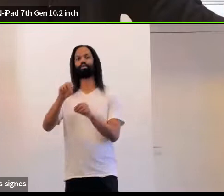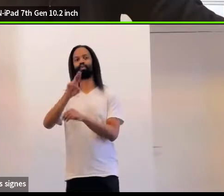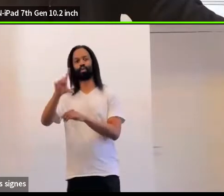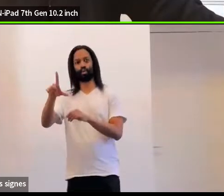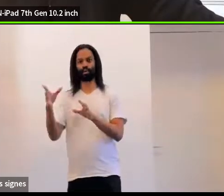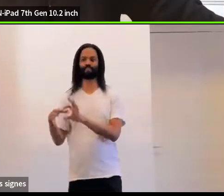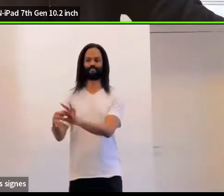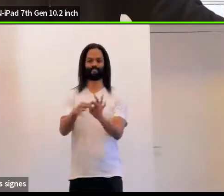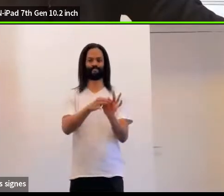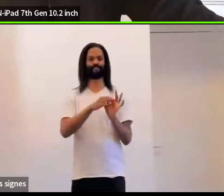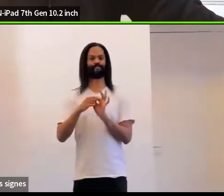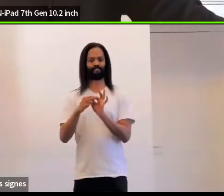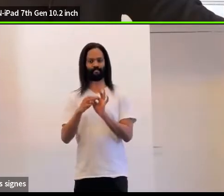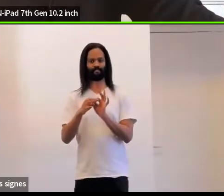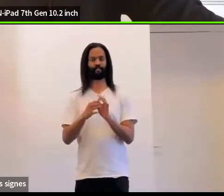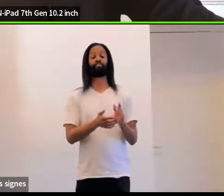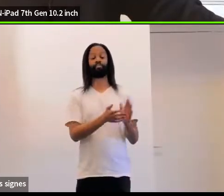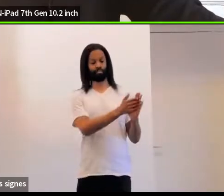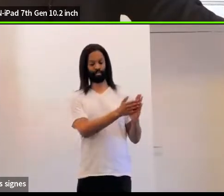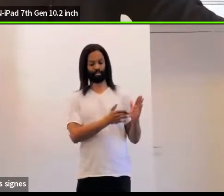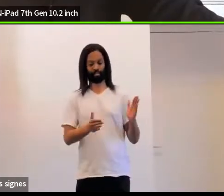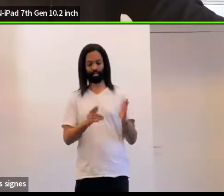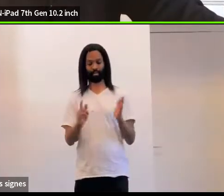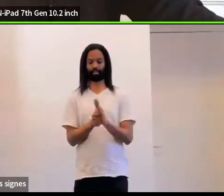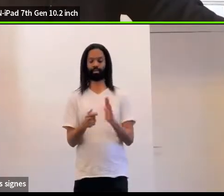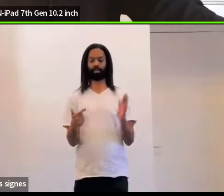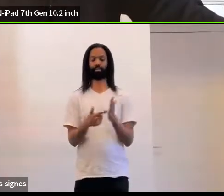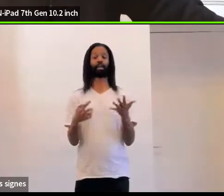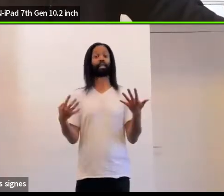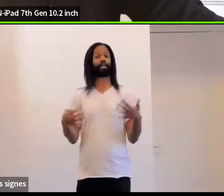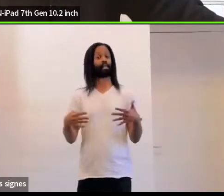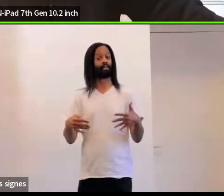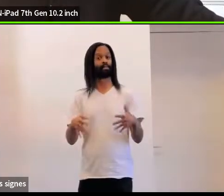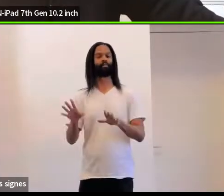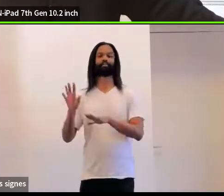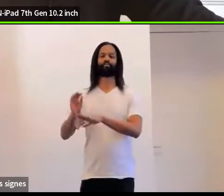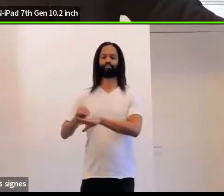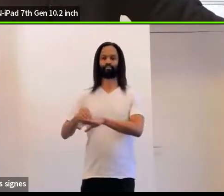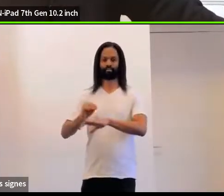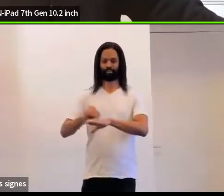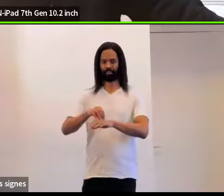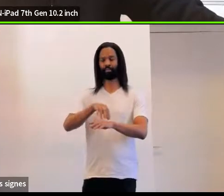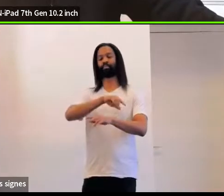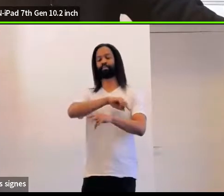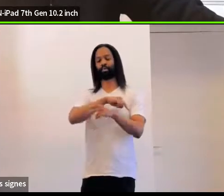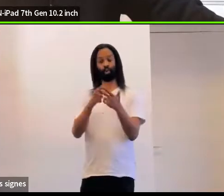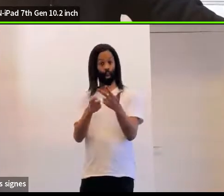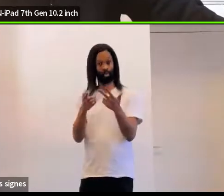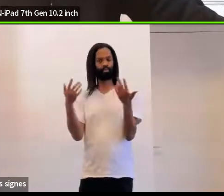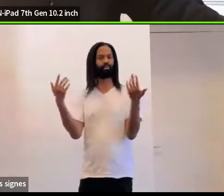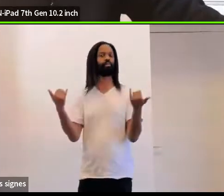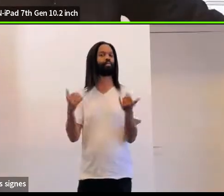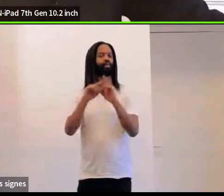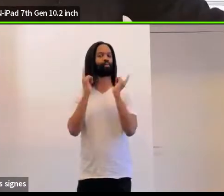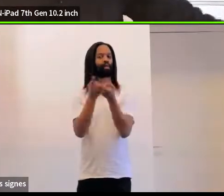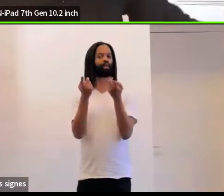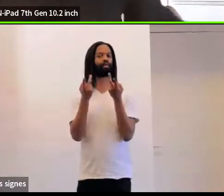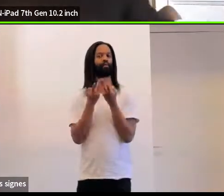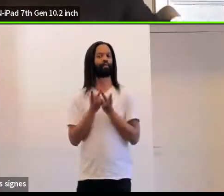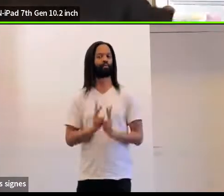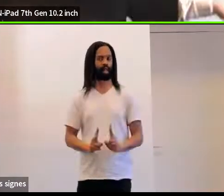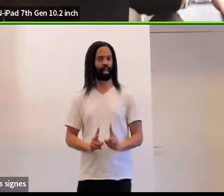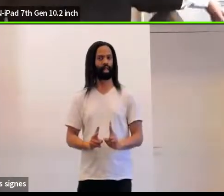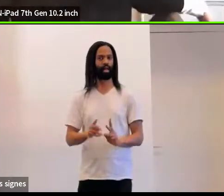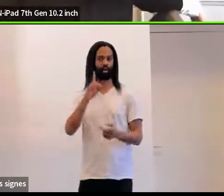étude, en 2019, 3 grandes familles de préconisations avaient été présentées en conseil municipal pour une mise en